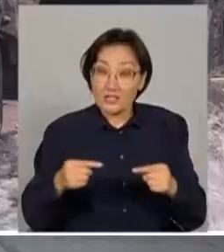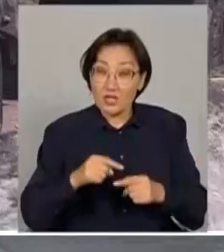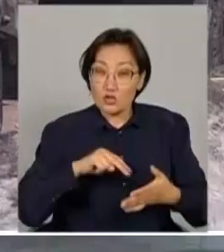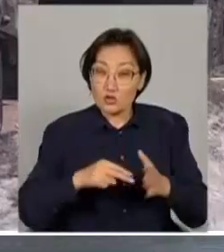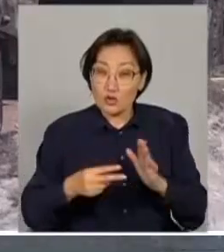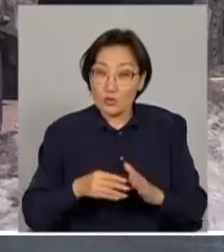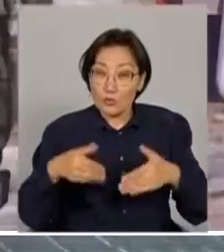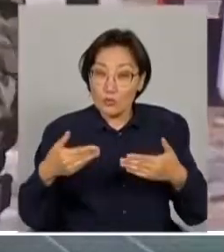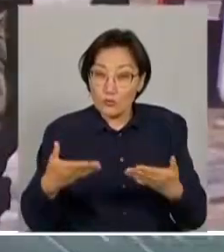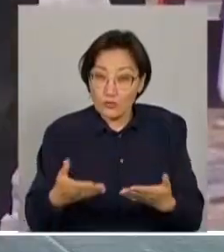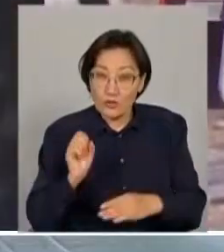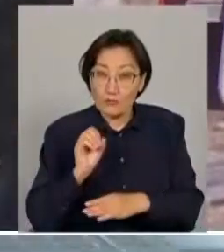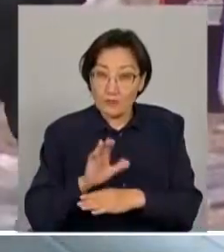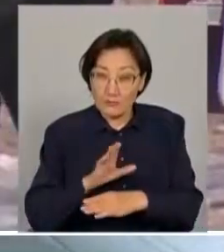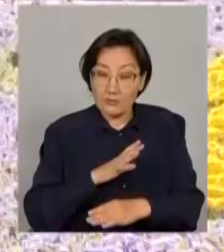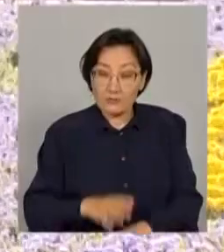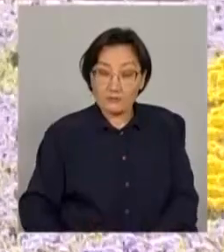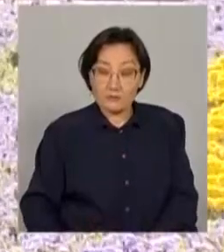жоспарын ұсынуға пәрмен берді.